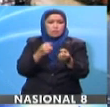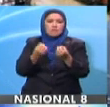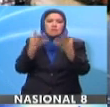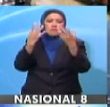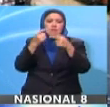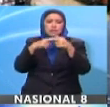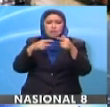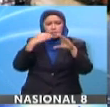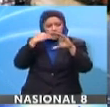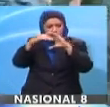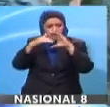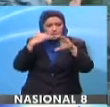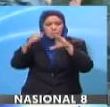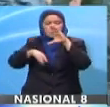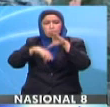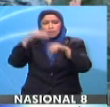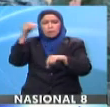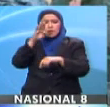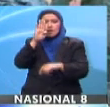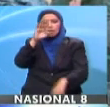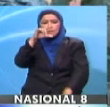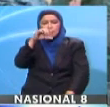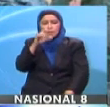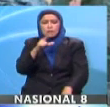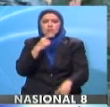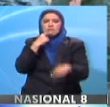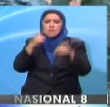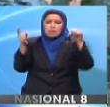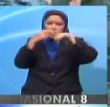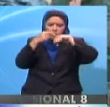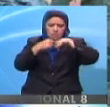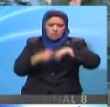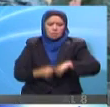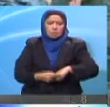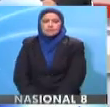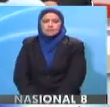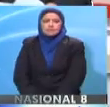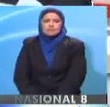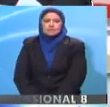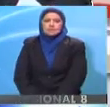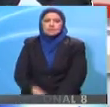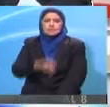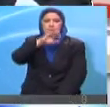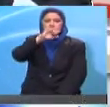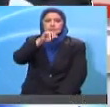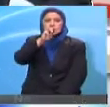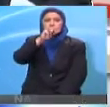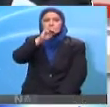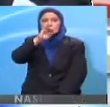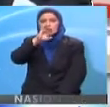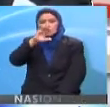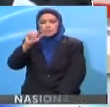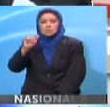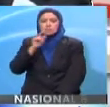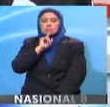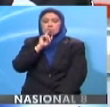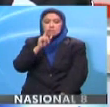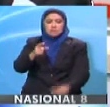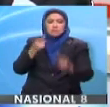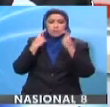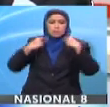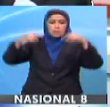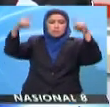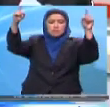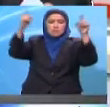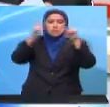Sarawak report hingga Mencetuskan pelbagai tuduhan terhadap 1mdb jama yang terken melahirkan jag sukan dunia